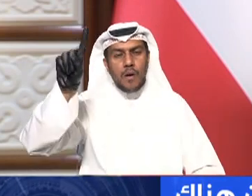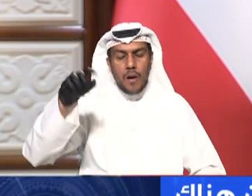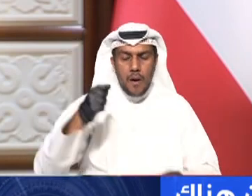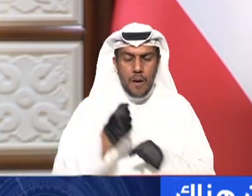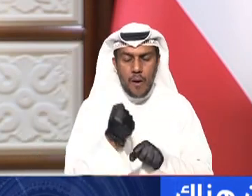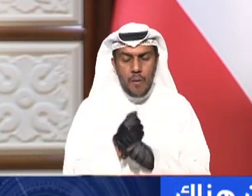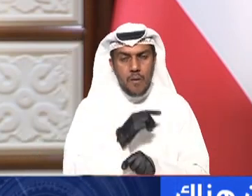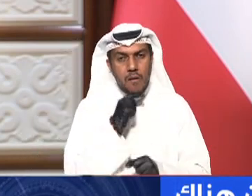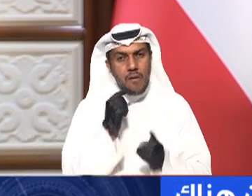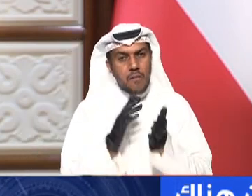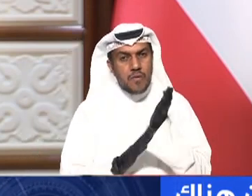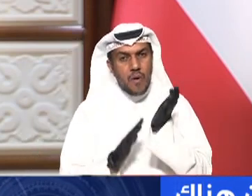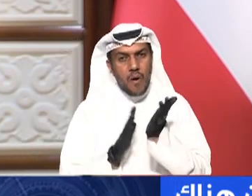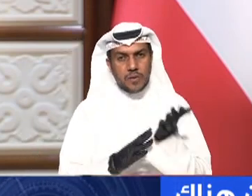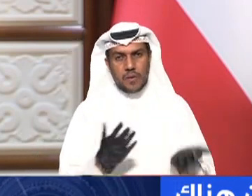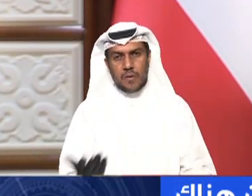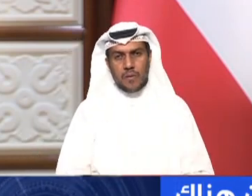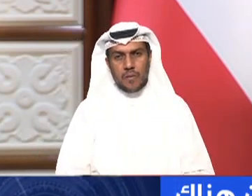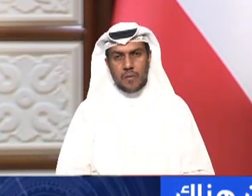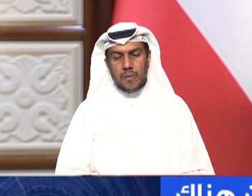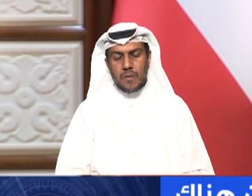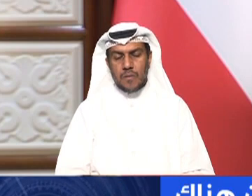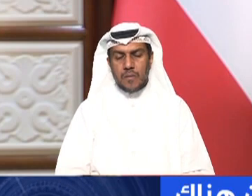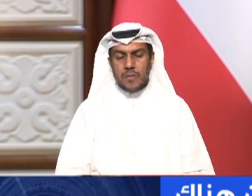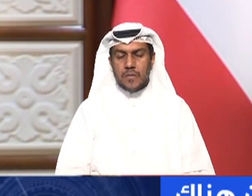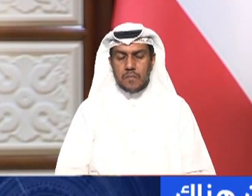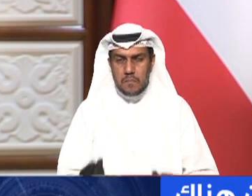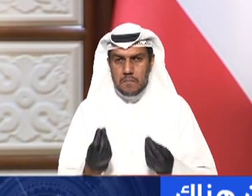الخطر حتى يقدموا خدمة